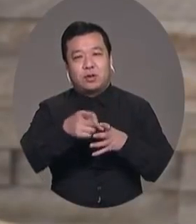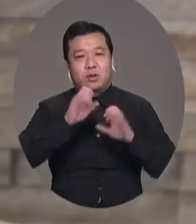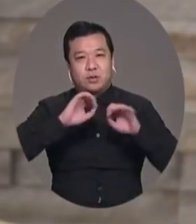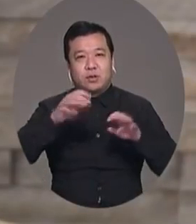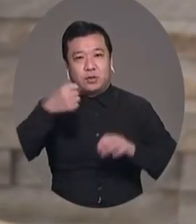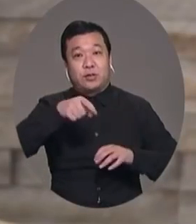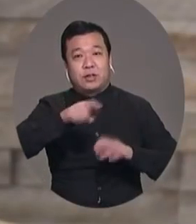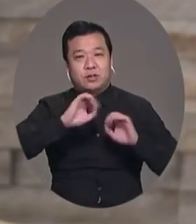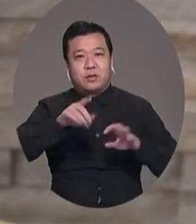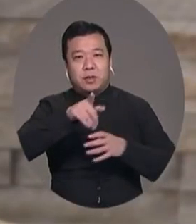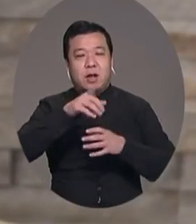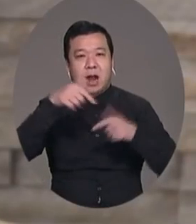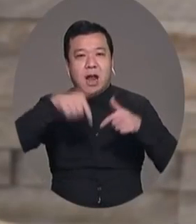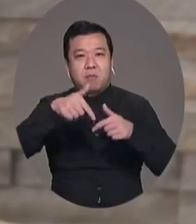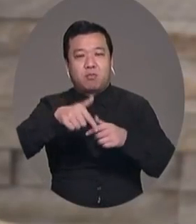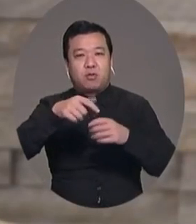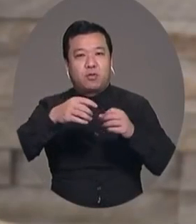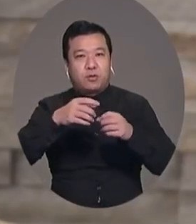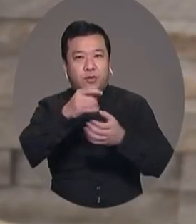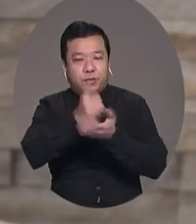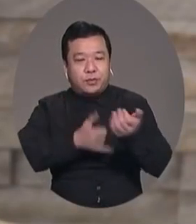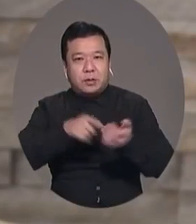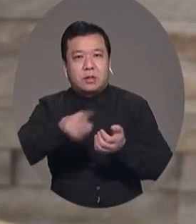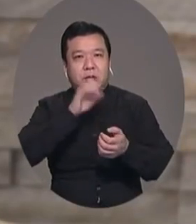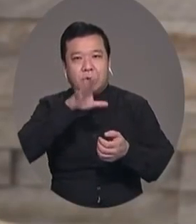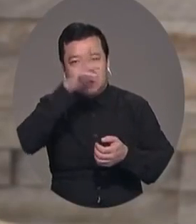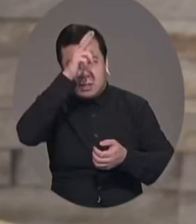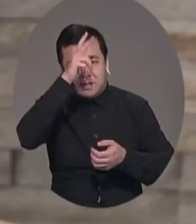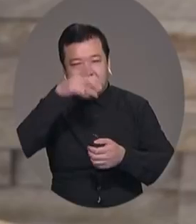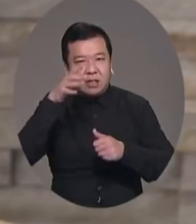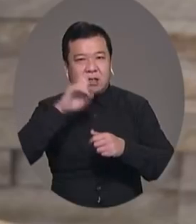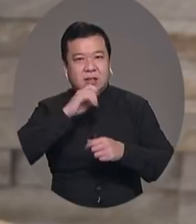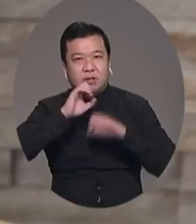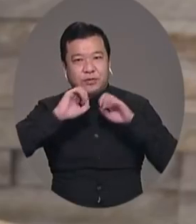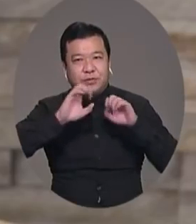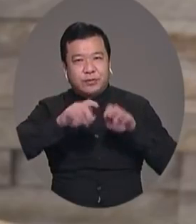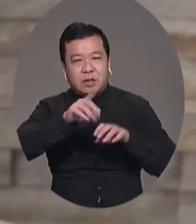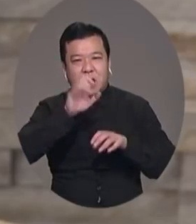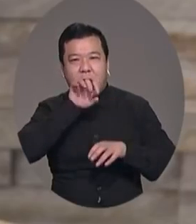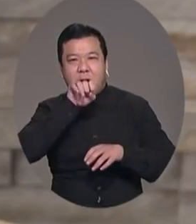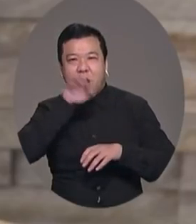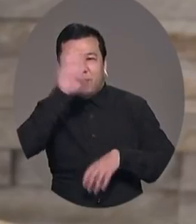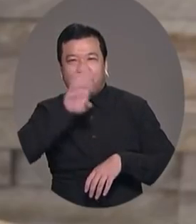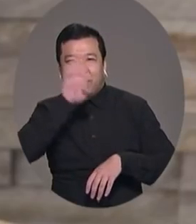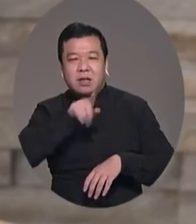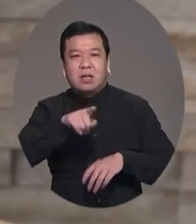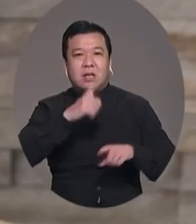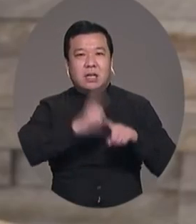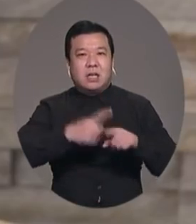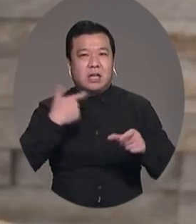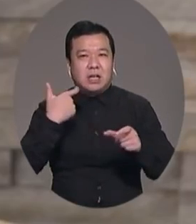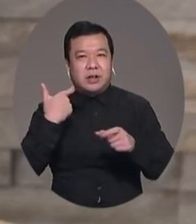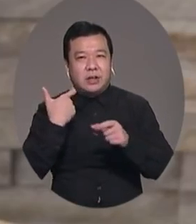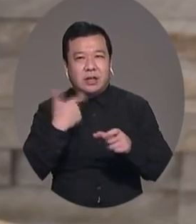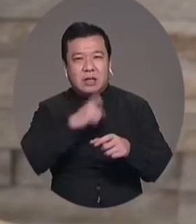布辭去南區區議員職務，他批評政府連日來對有關區議員宣誓的講法模糊，加